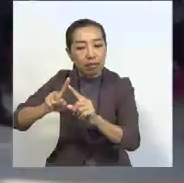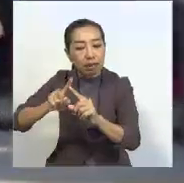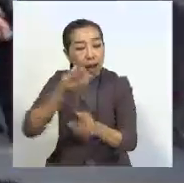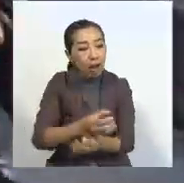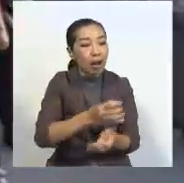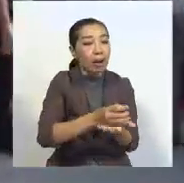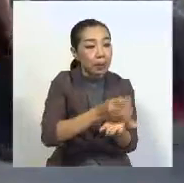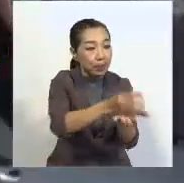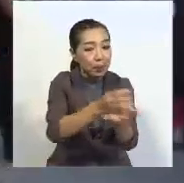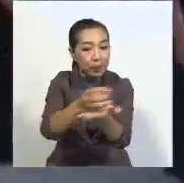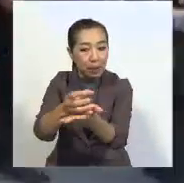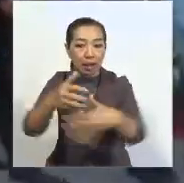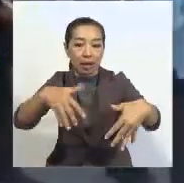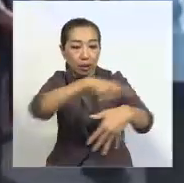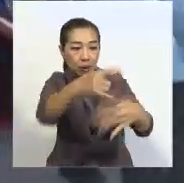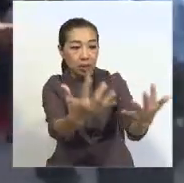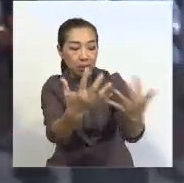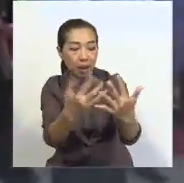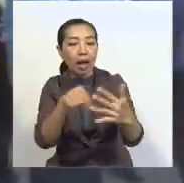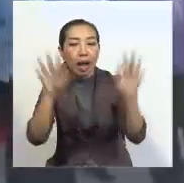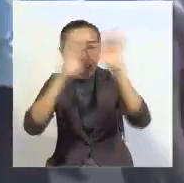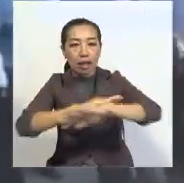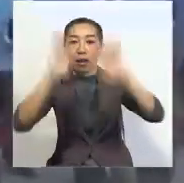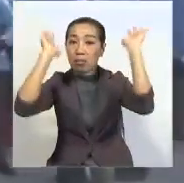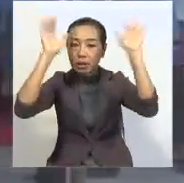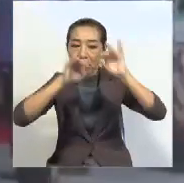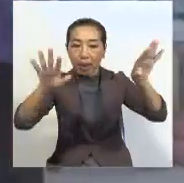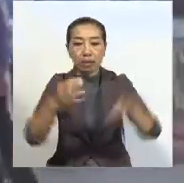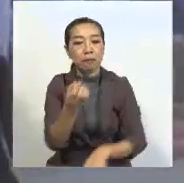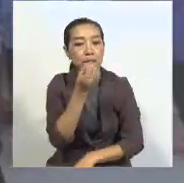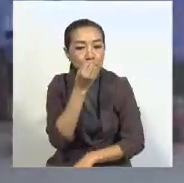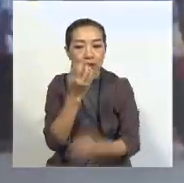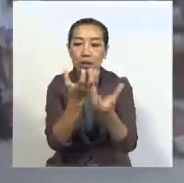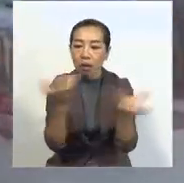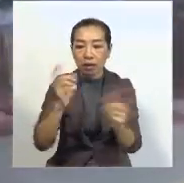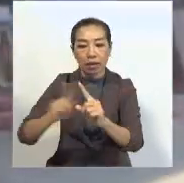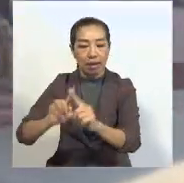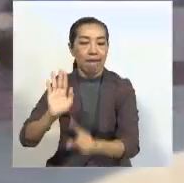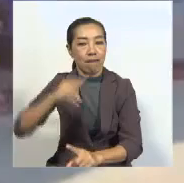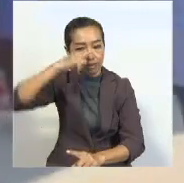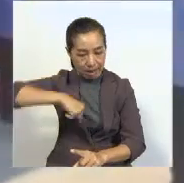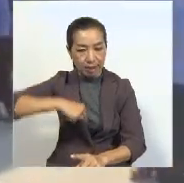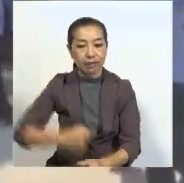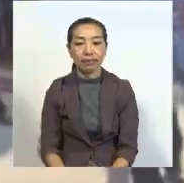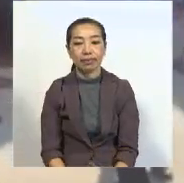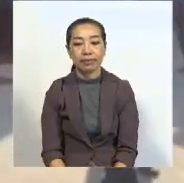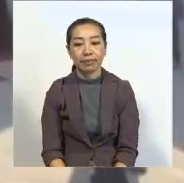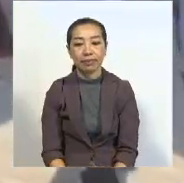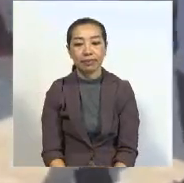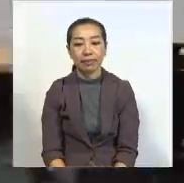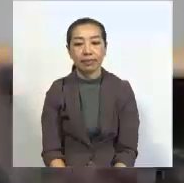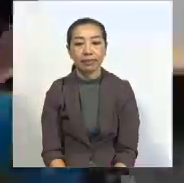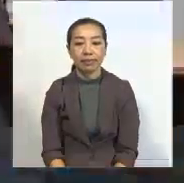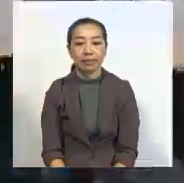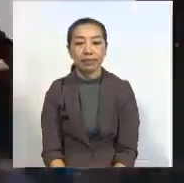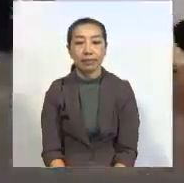ให้กับผู้เข้าร่วมงานเทศกาลเพื่อเป็นการประชาสัมพันธ์อาหารและสินค้าของไทยค่ะดร.ส